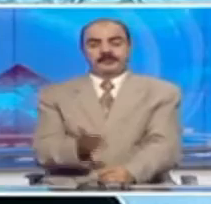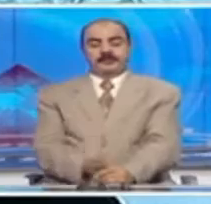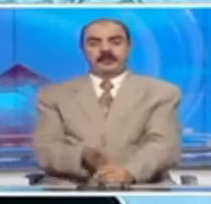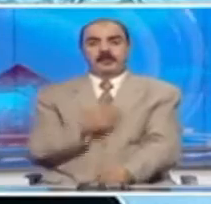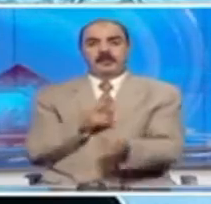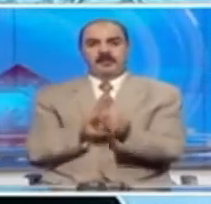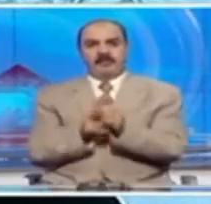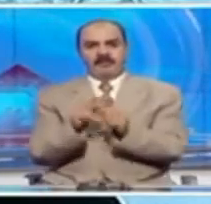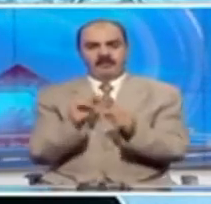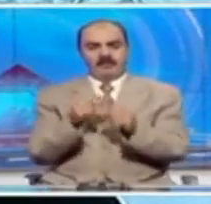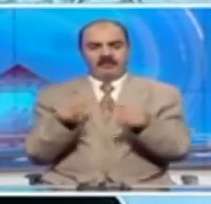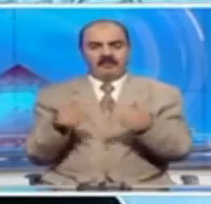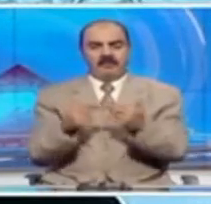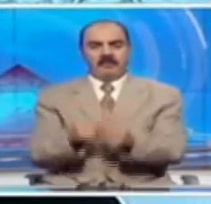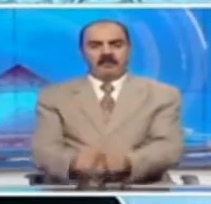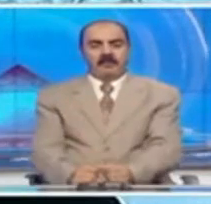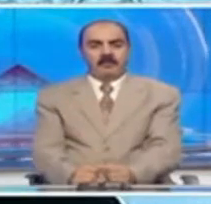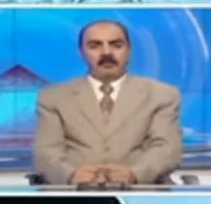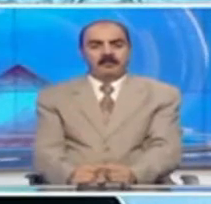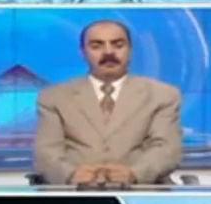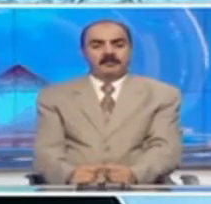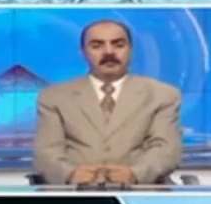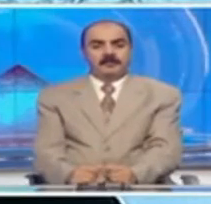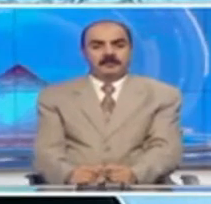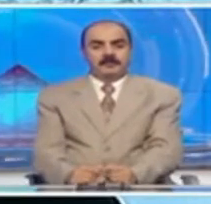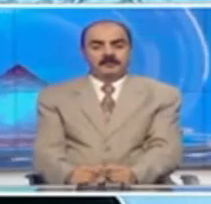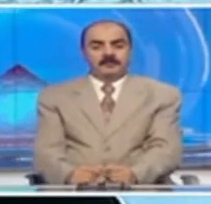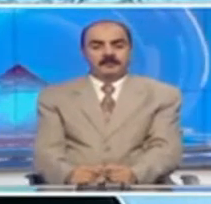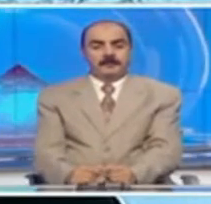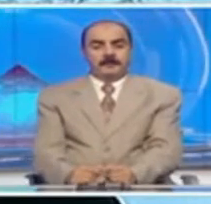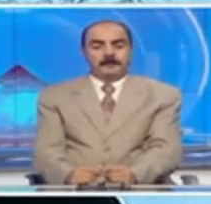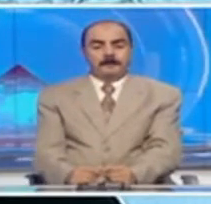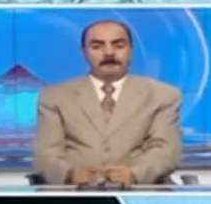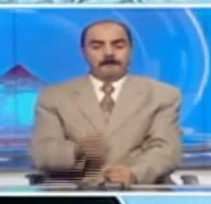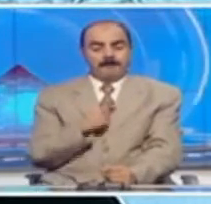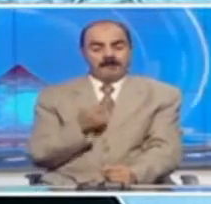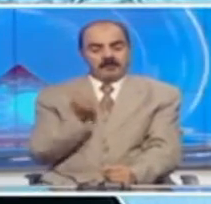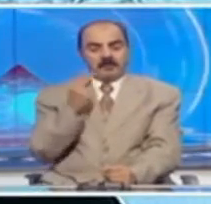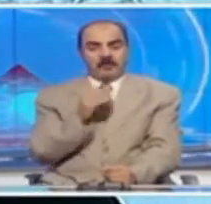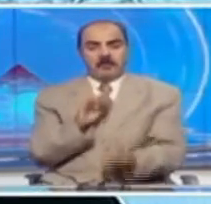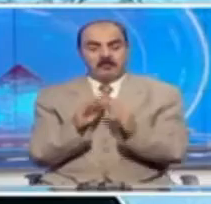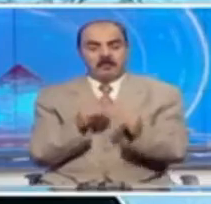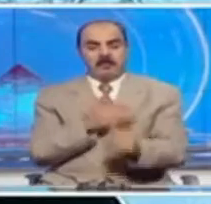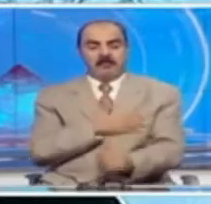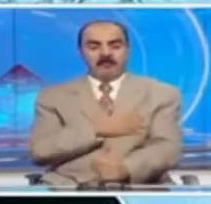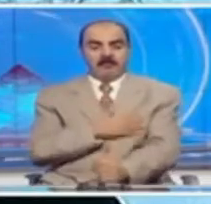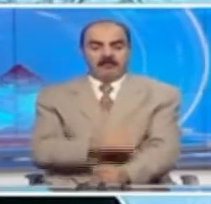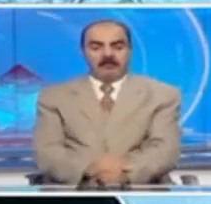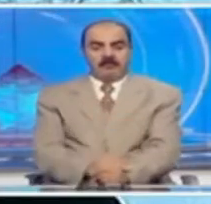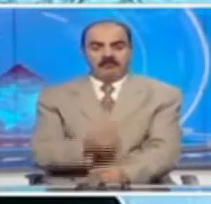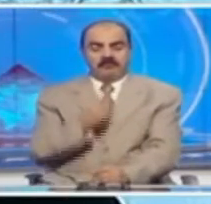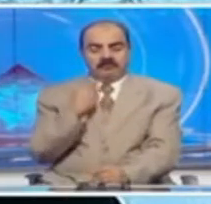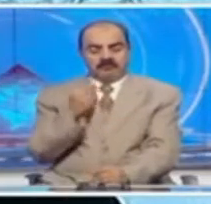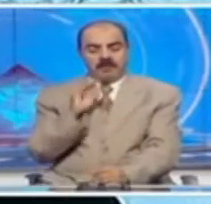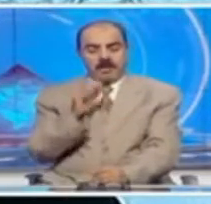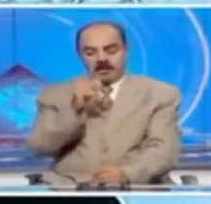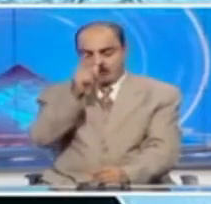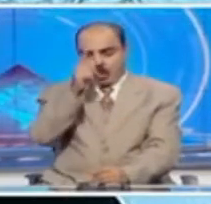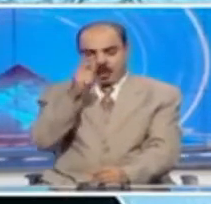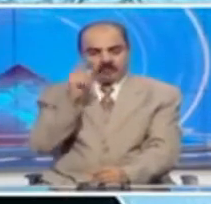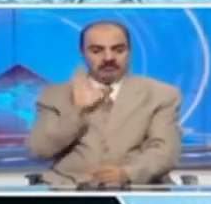في كلمته أمام المؤتمر عبر تقنية الفيديو كونفرنس. انطلاقا من إيمان مصر بالقيمة السامية